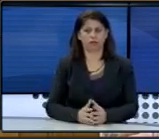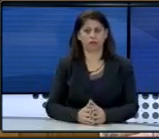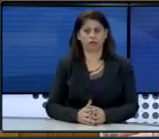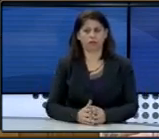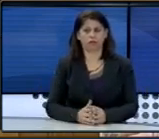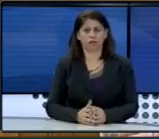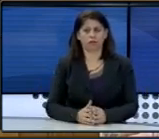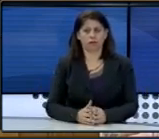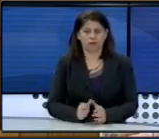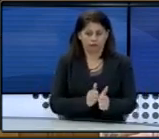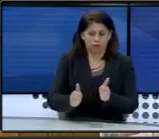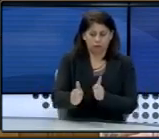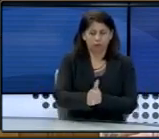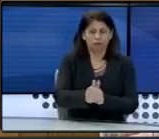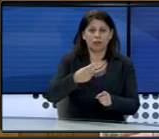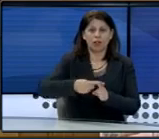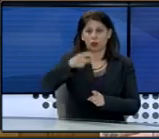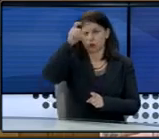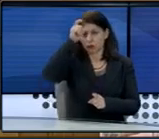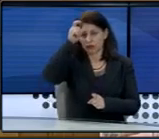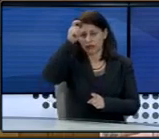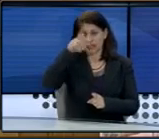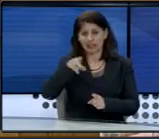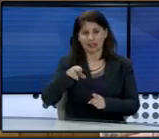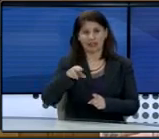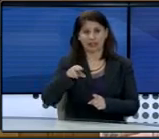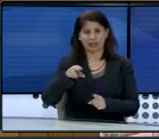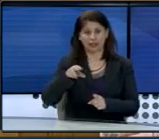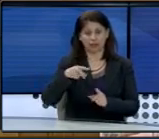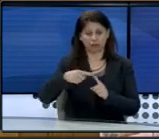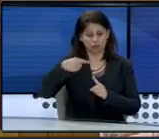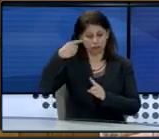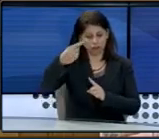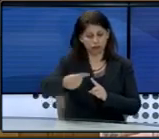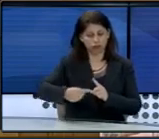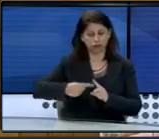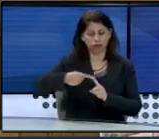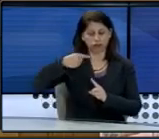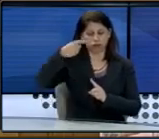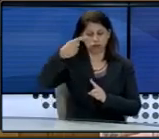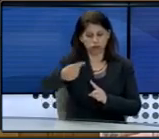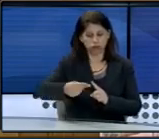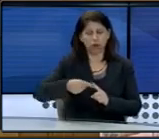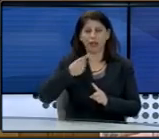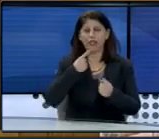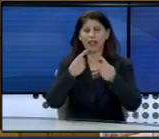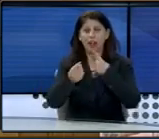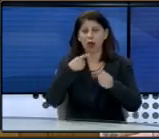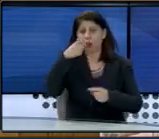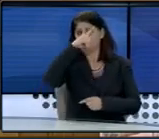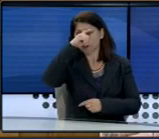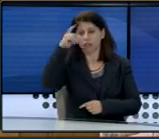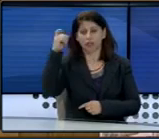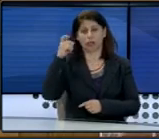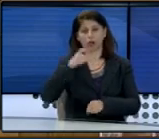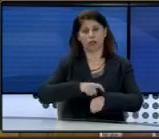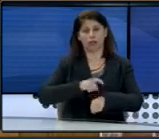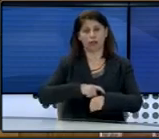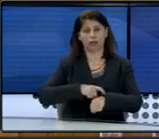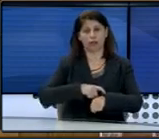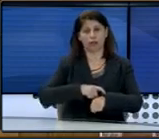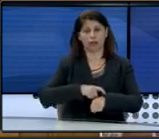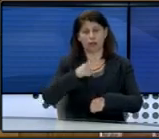τις ελληνοτουρκικές σχέσεις σε μια τροχιά διαλόγου σε δύσκολες στιγμές. Μετά από εξίσου δύσκολες